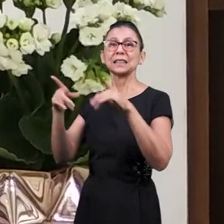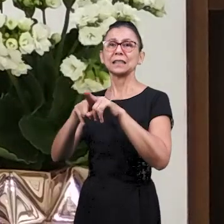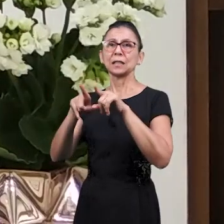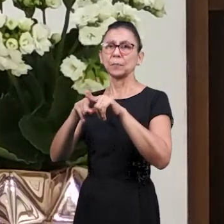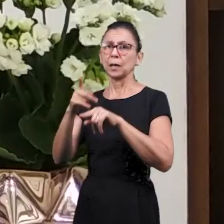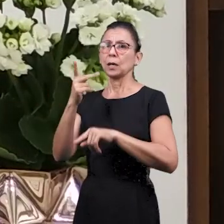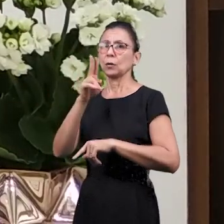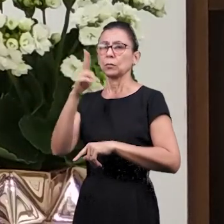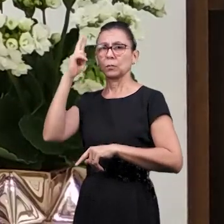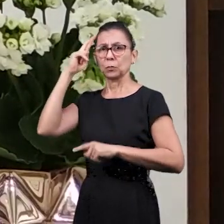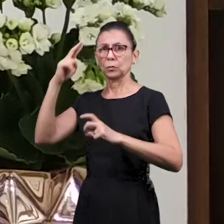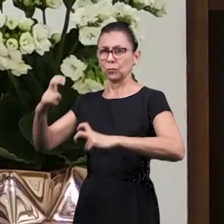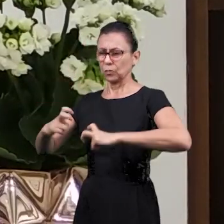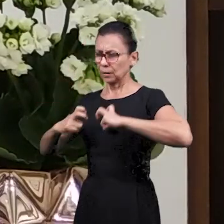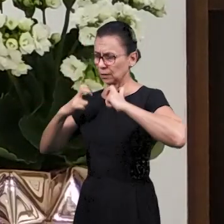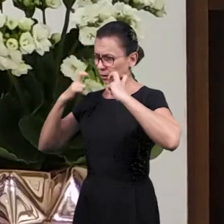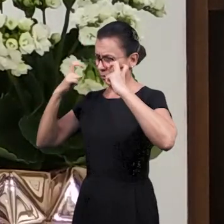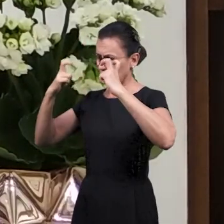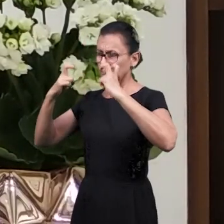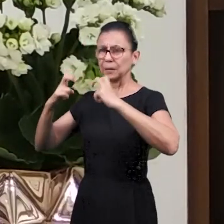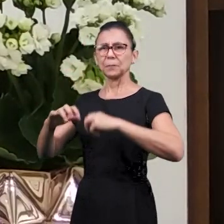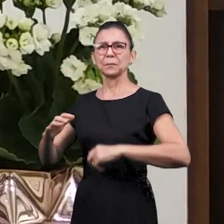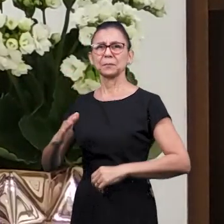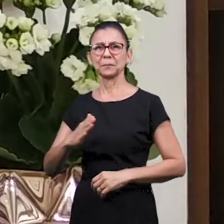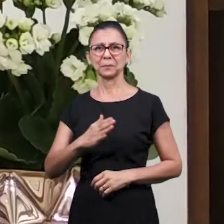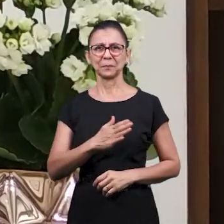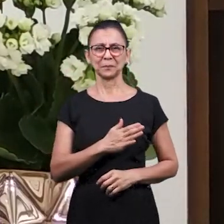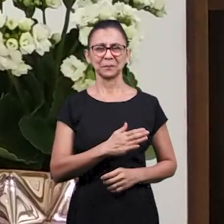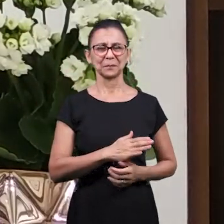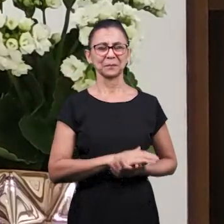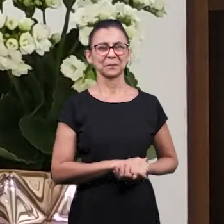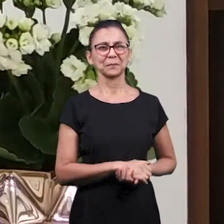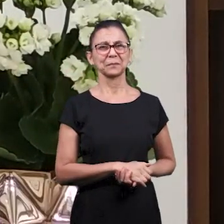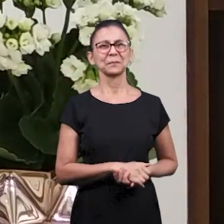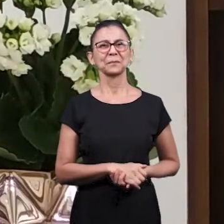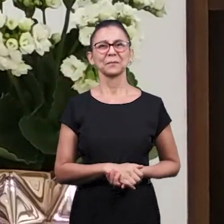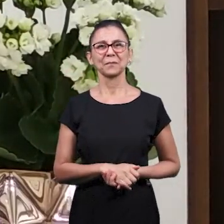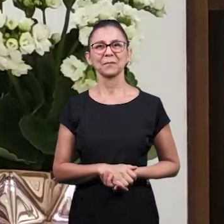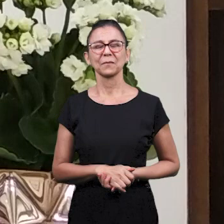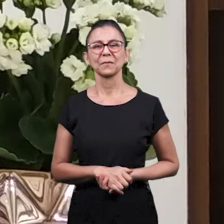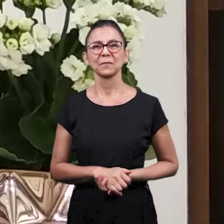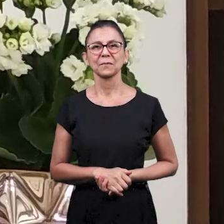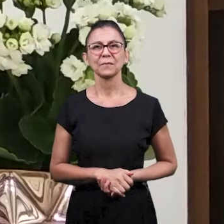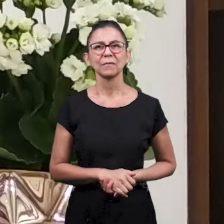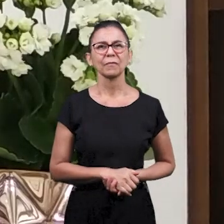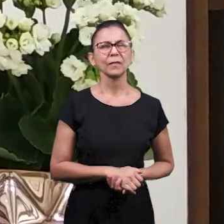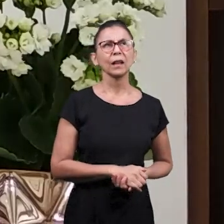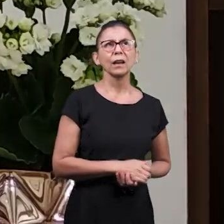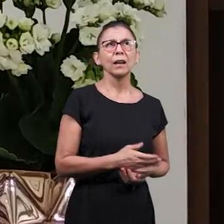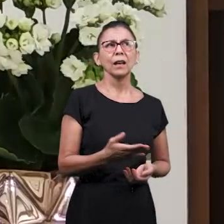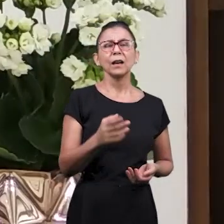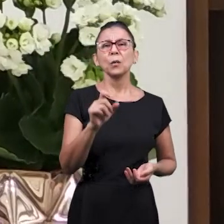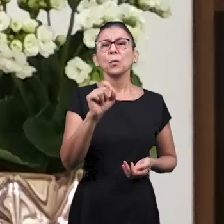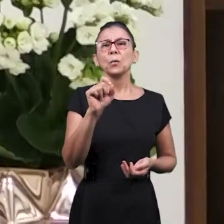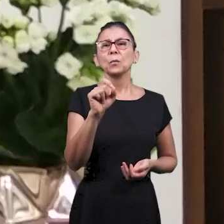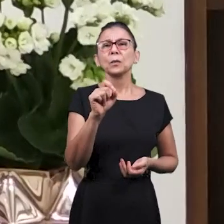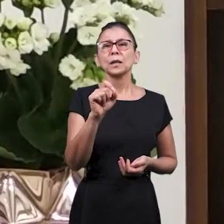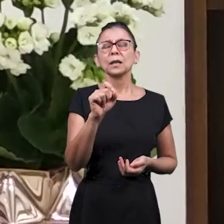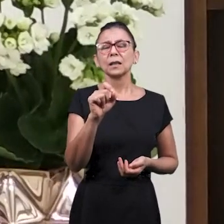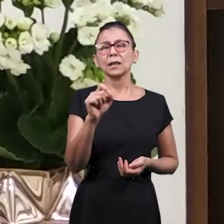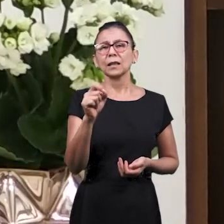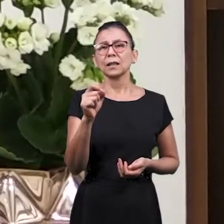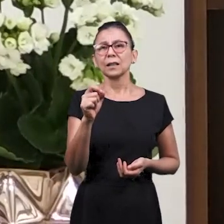Имя Господне призову. Господь открыл ему, псалмисту, что то, чего Бог желает от